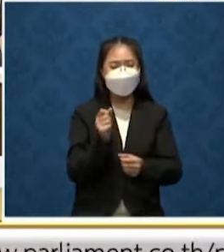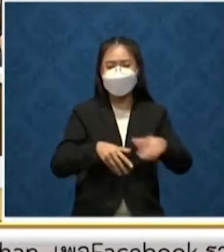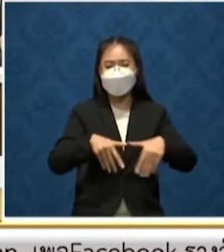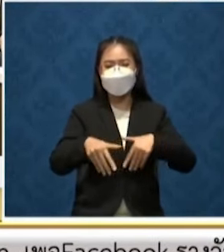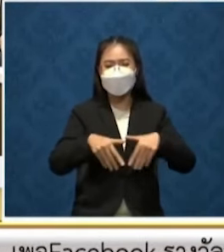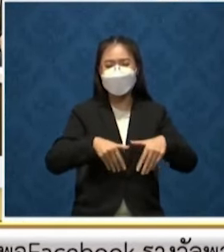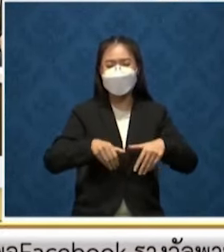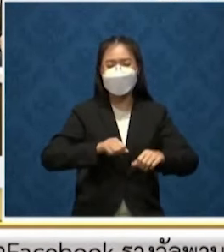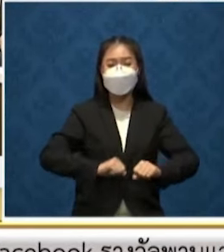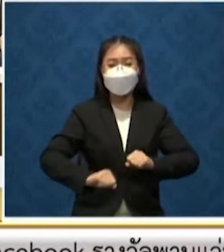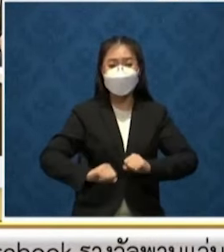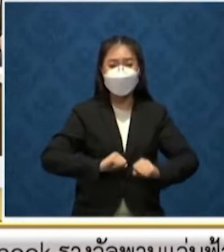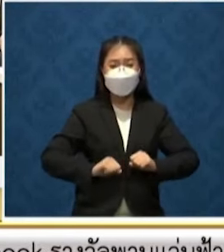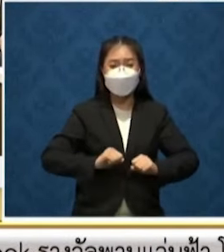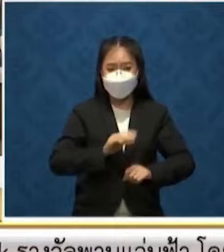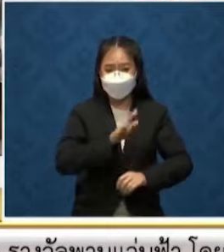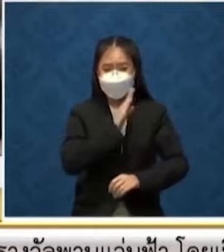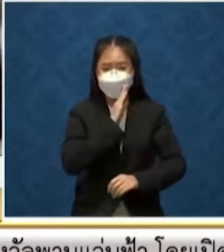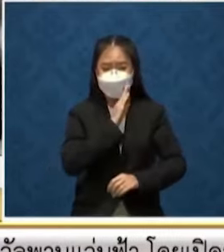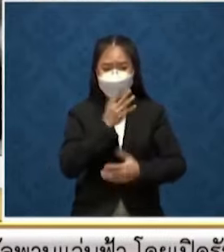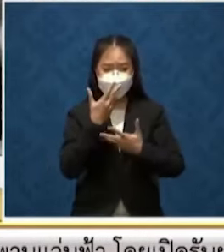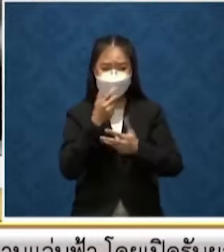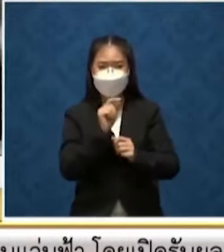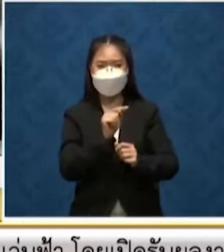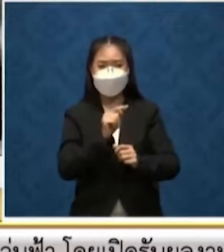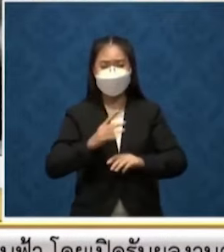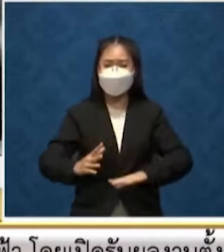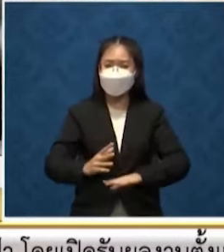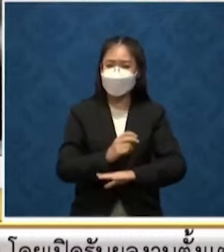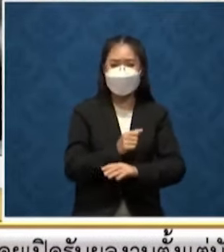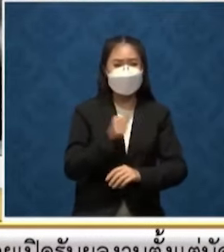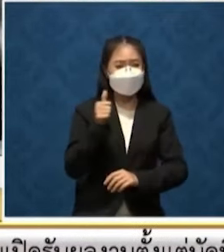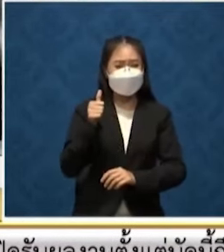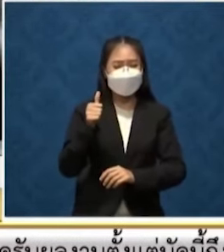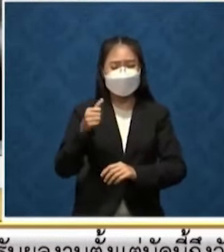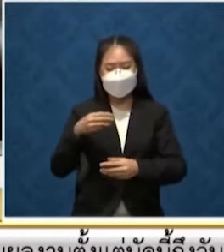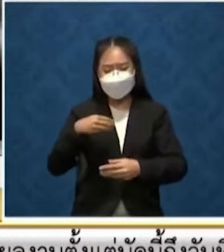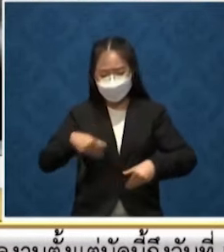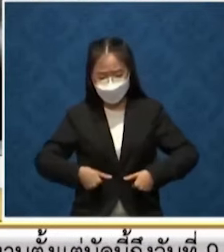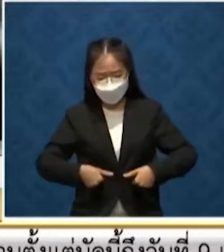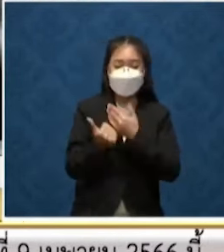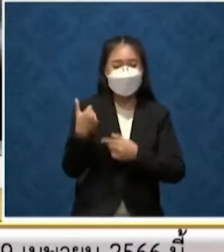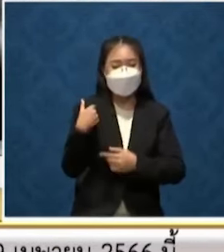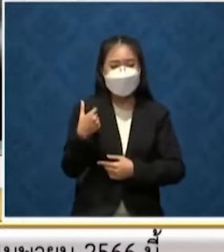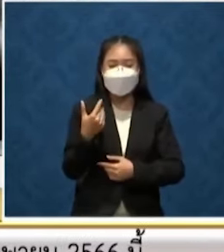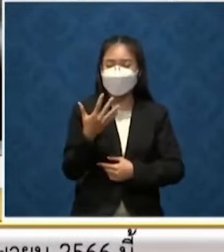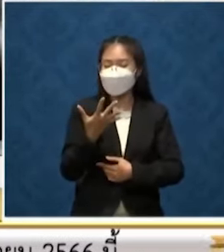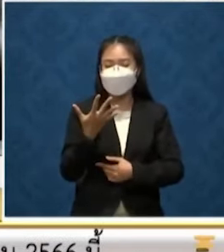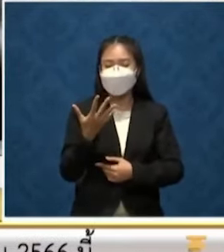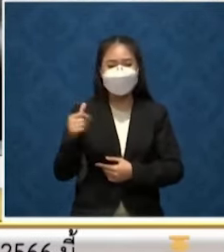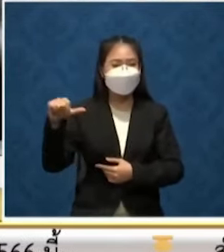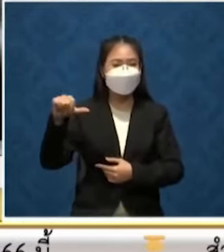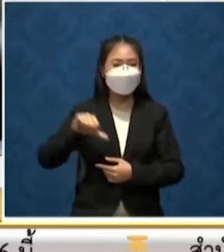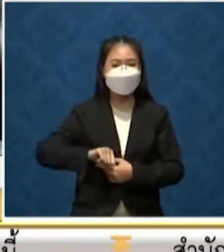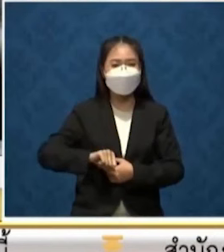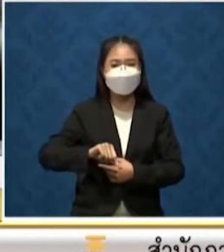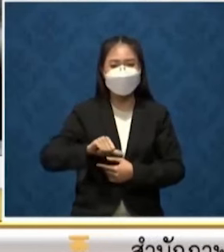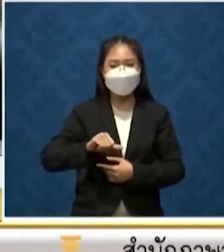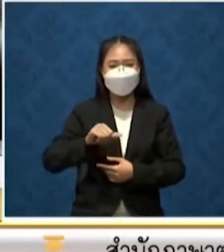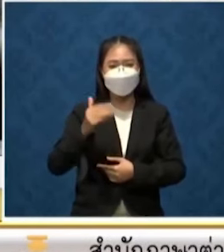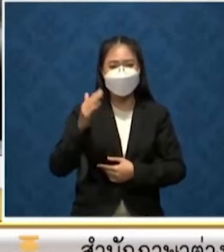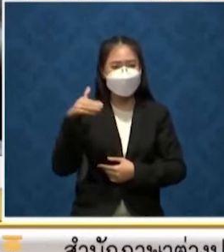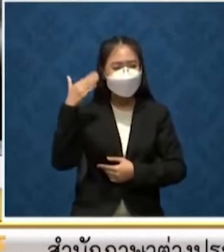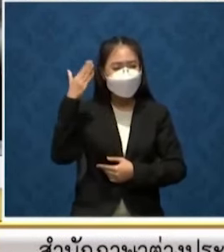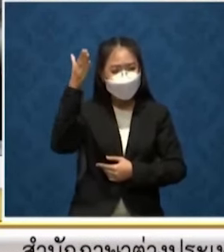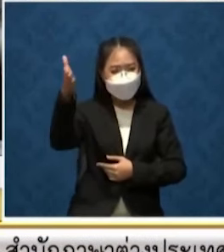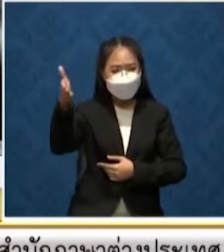ประเทศถ้าคืนยังปล่อยให้เป็นอย่างนี้ทั้งเรื่องการเมืองดีทั้งเรื่องปากทองดีทั้งเรื่องมีอนาคตทัศวรรษหน้าก็ยังจะเป็น